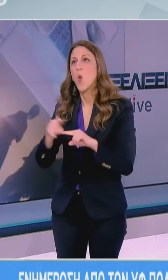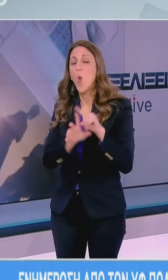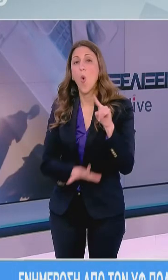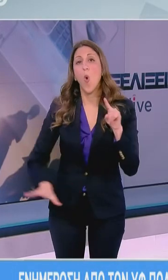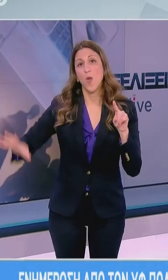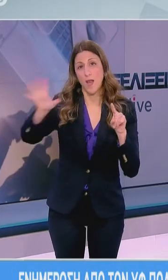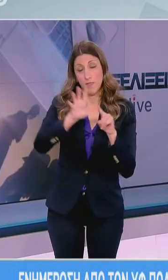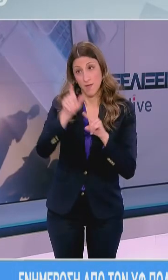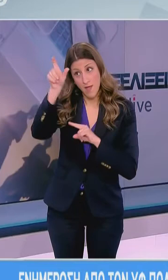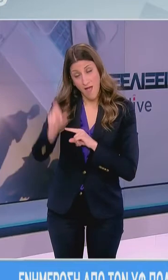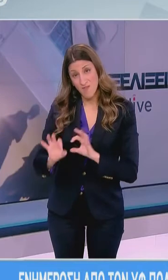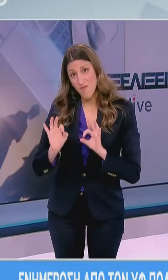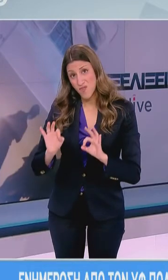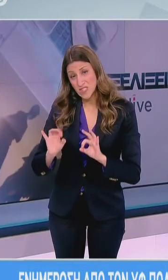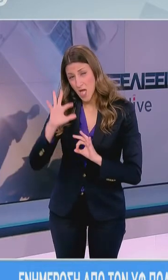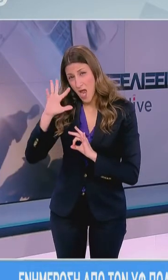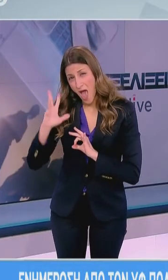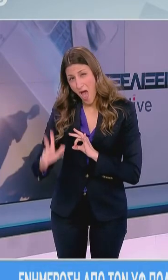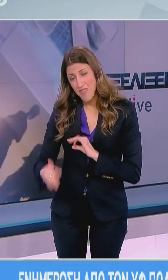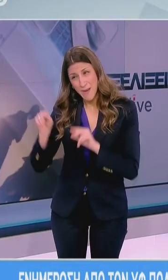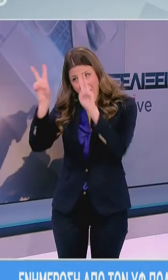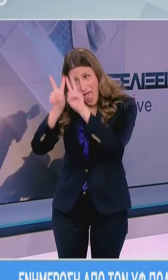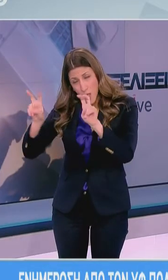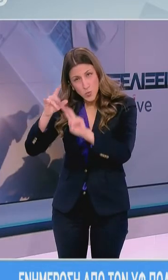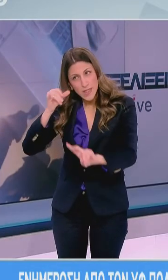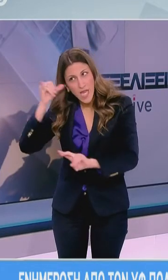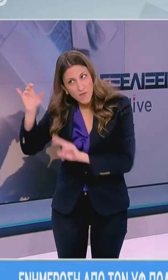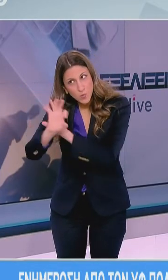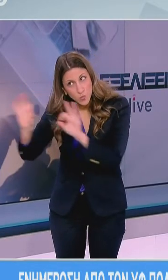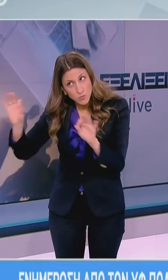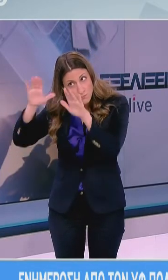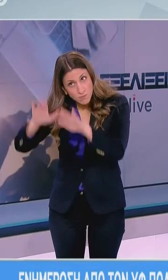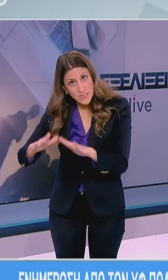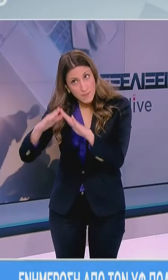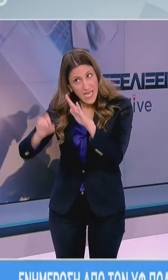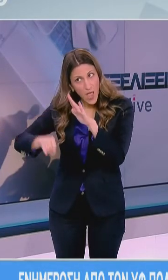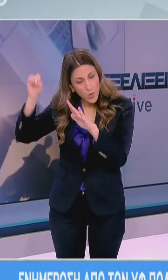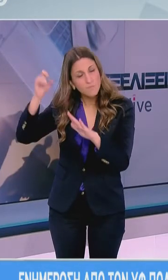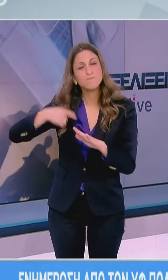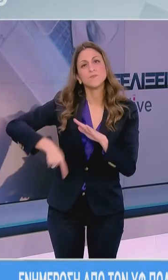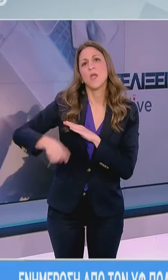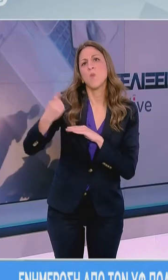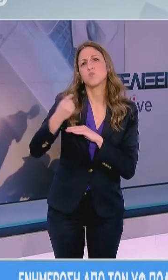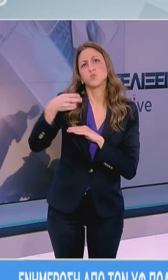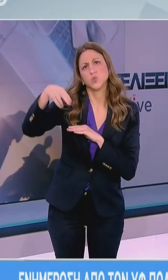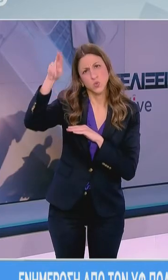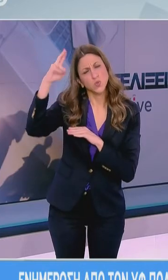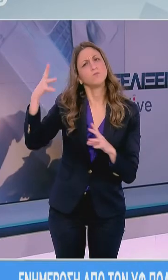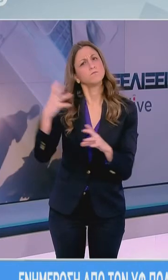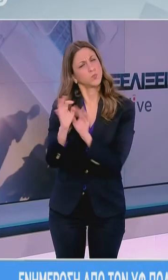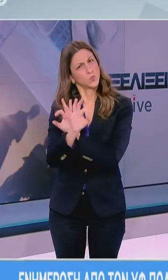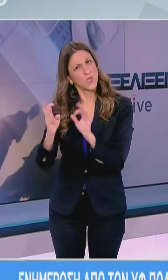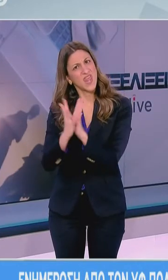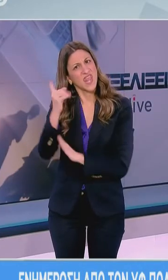οποίοι ελέγχονταν καθημερινά για την τήρηση των όρων του κατοίκων περιορισμού τους. Αυτή τη στιγμή, με δεδομένο ότι η μεγάλη πλειοψηφία τους έχει ολοκληρώσει